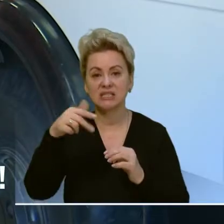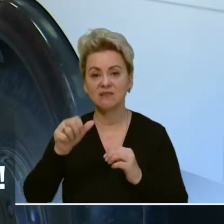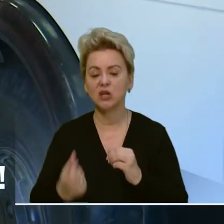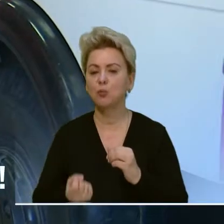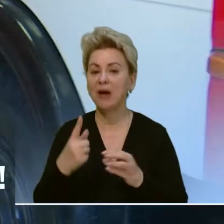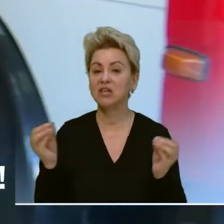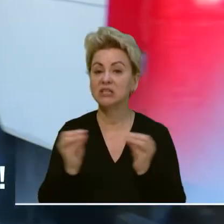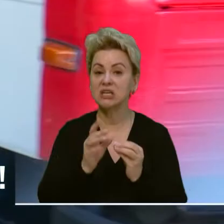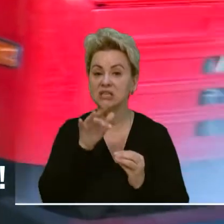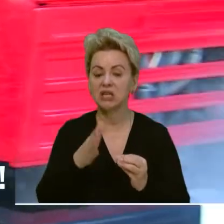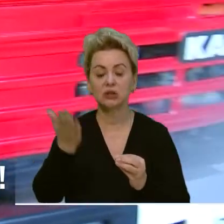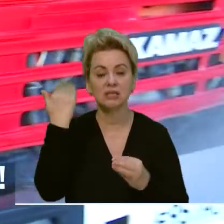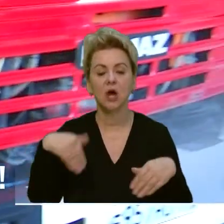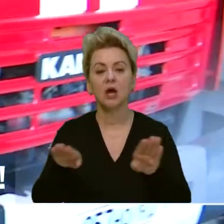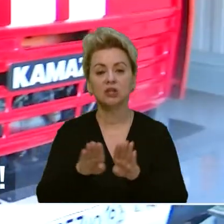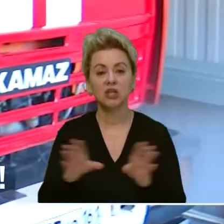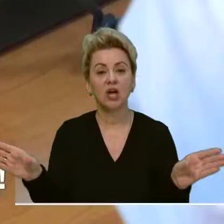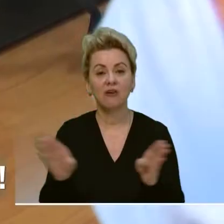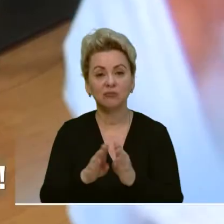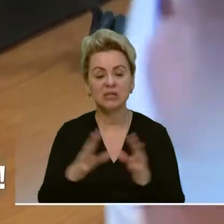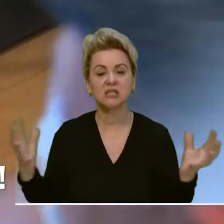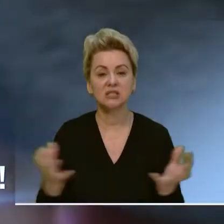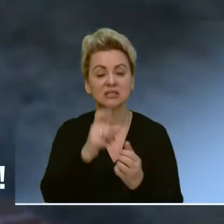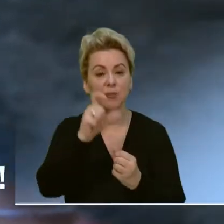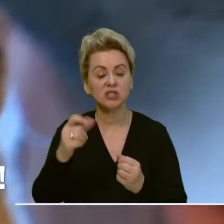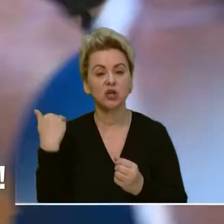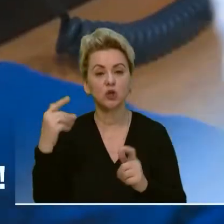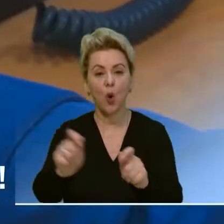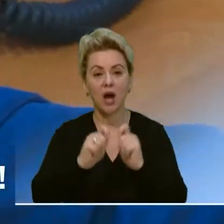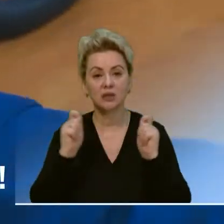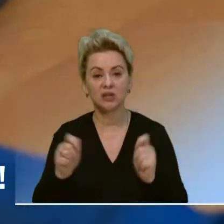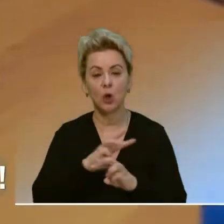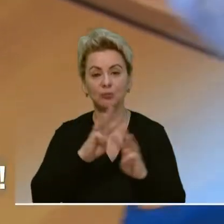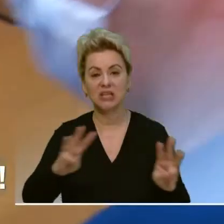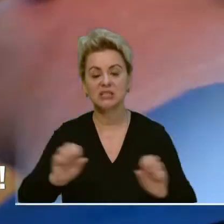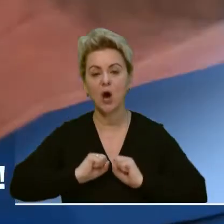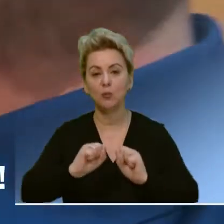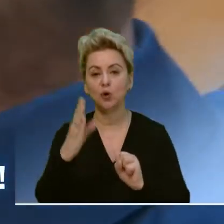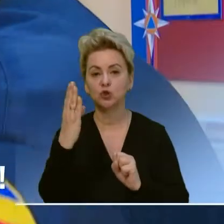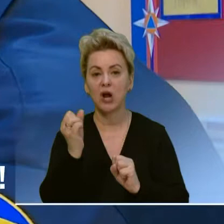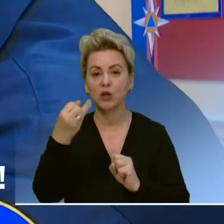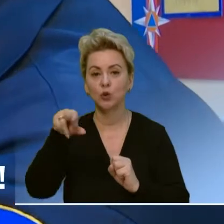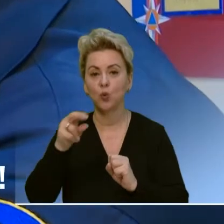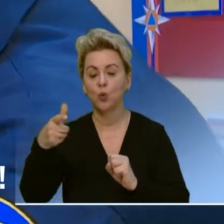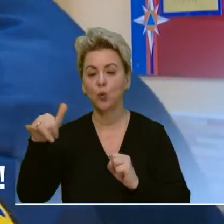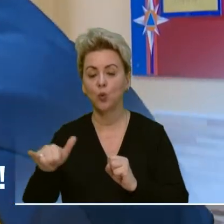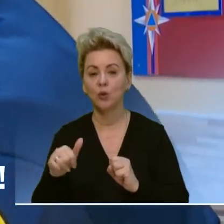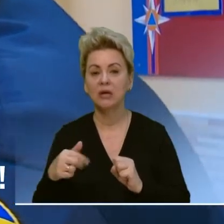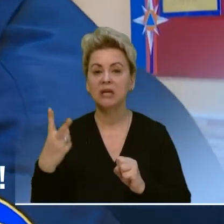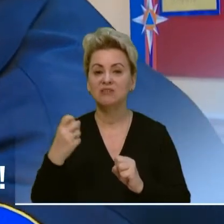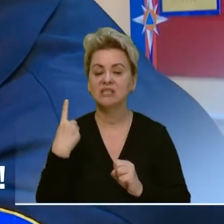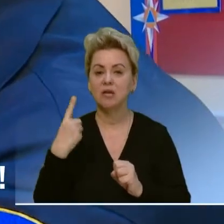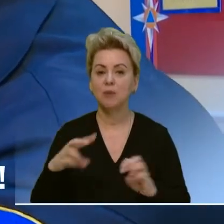появилась еще 10 лет назад. Тогда вместе с донскими спасателями ее открывал министр обороны Шойгу.